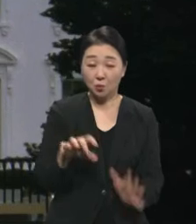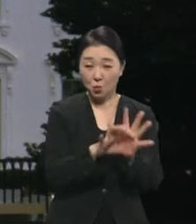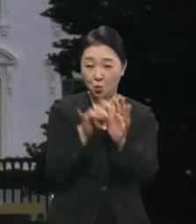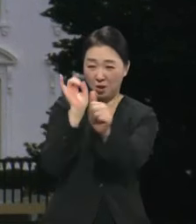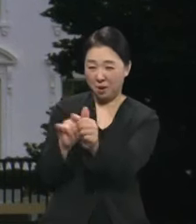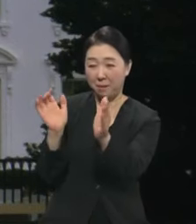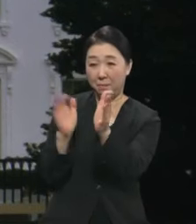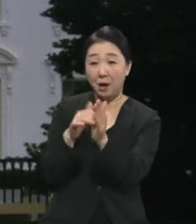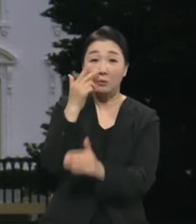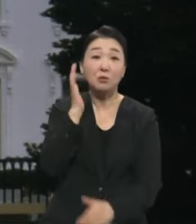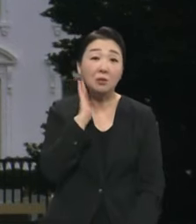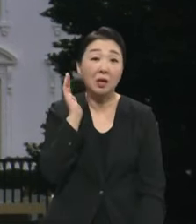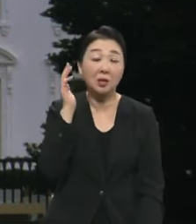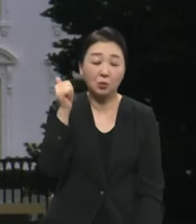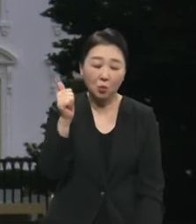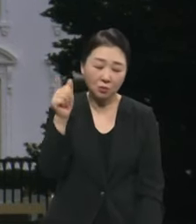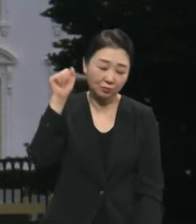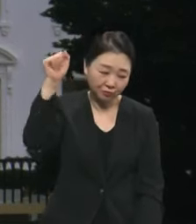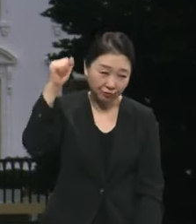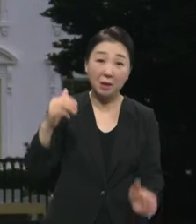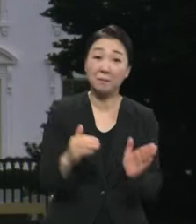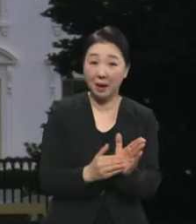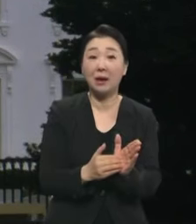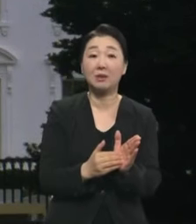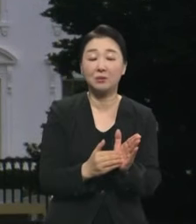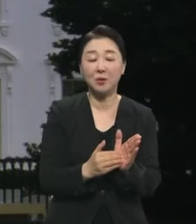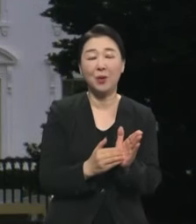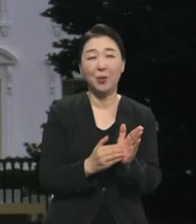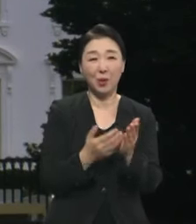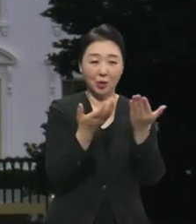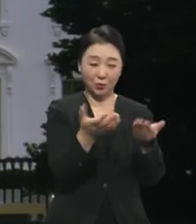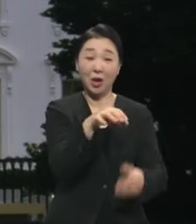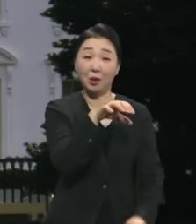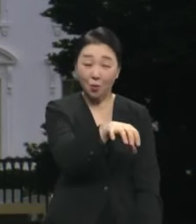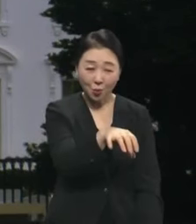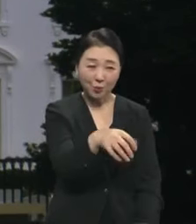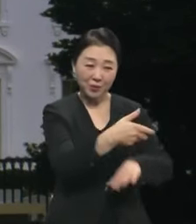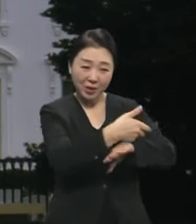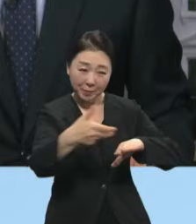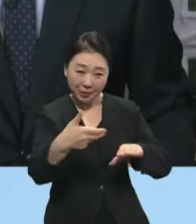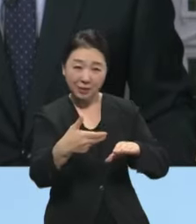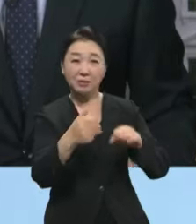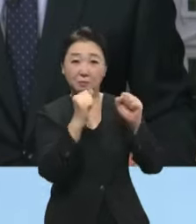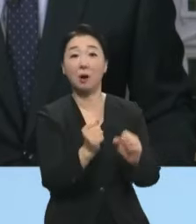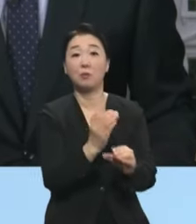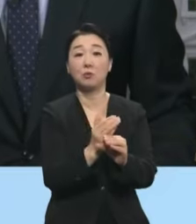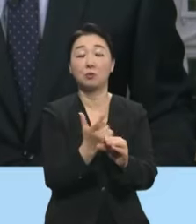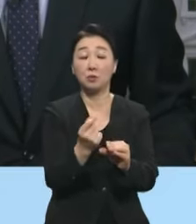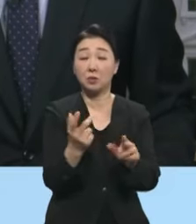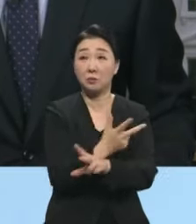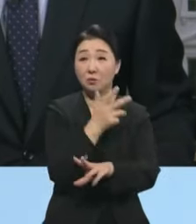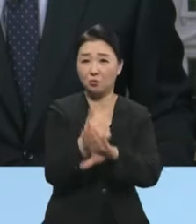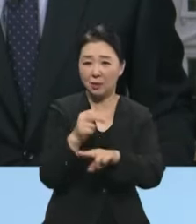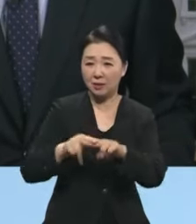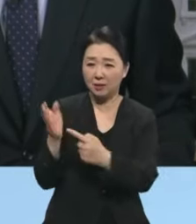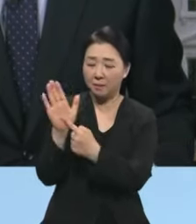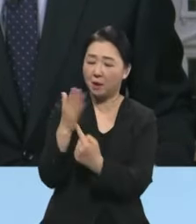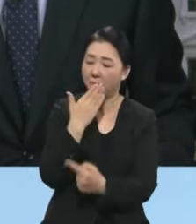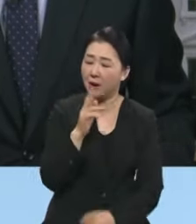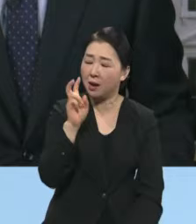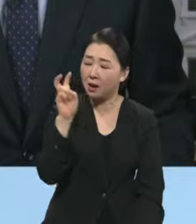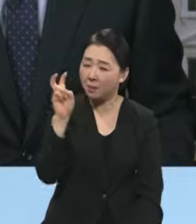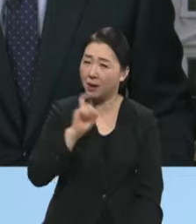받은 바이든 대통령은 유세 일정을 중단하고 델라웨어 휴양지인 로보스 해변에 머물고 있었습니다. 이번 주말 사퇴 발표를 할 수 있다는